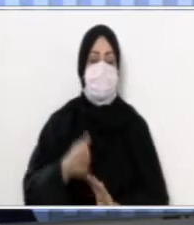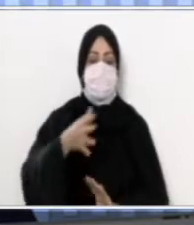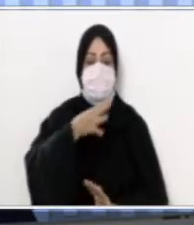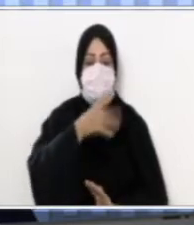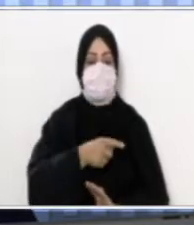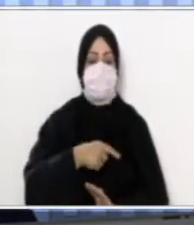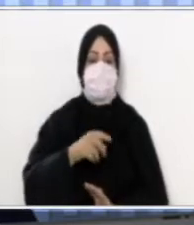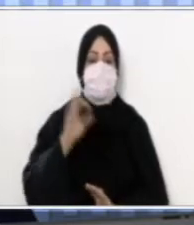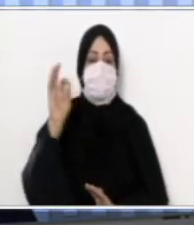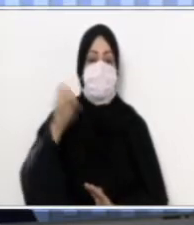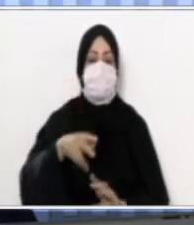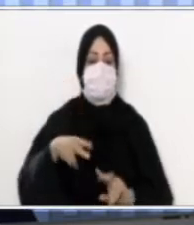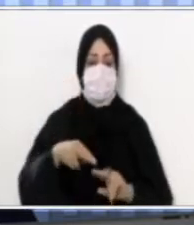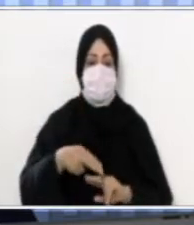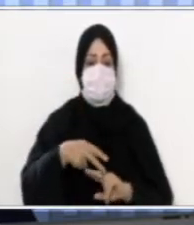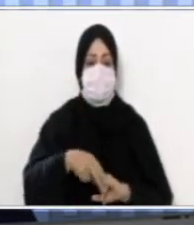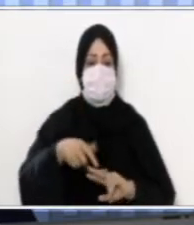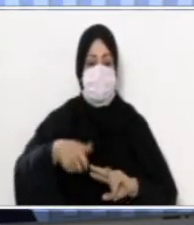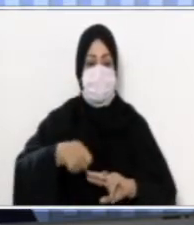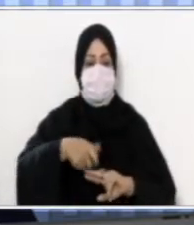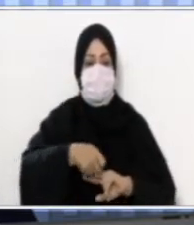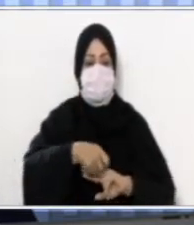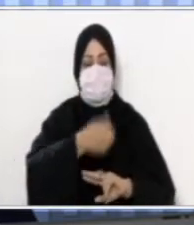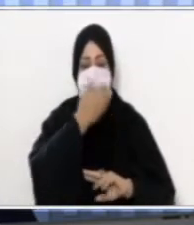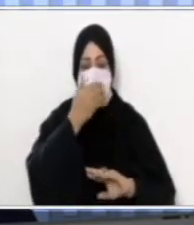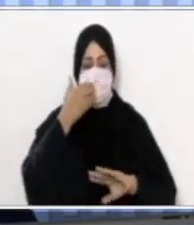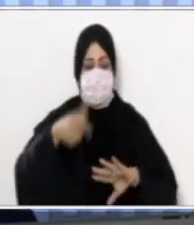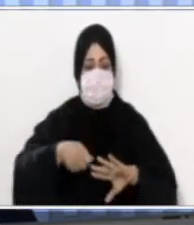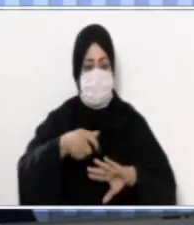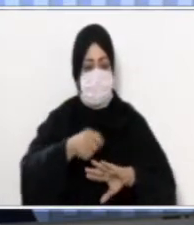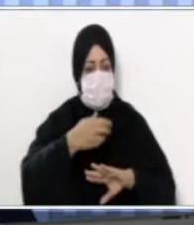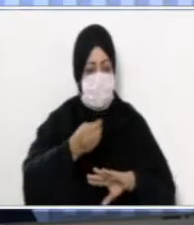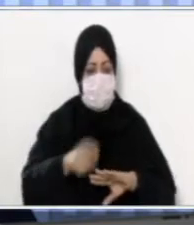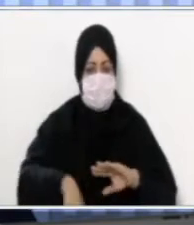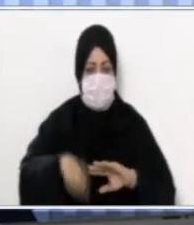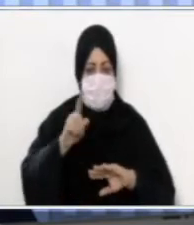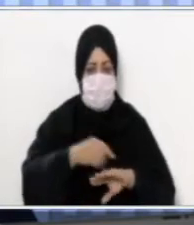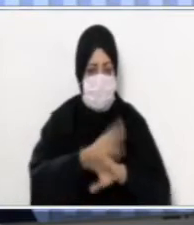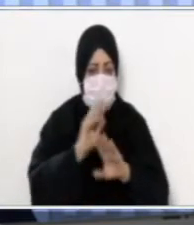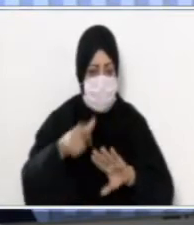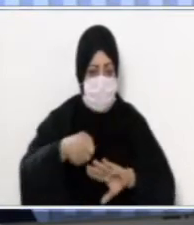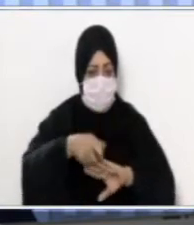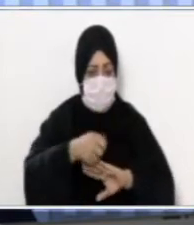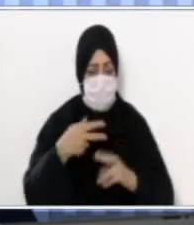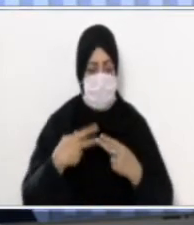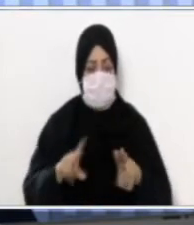الصيام؟ واضح إن شاء الله يا أخ مبروك. بارك الله فيك وفيكم إن شاء الله.